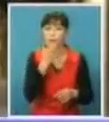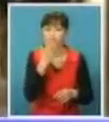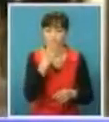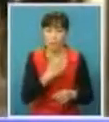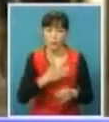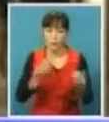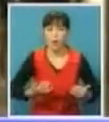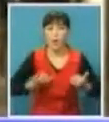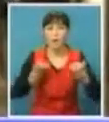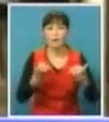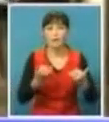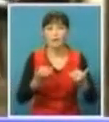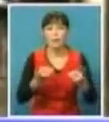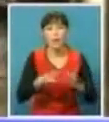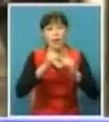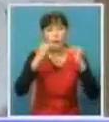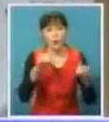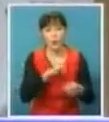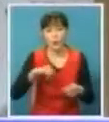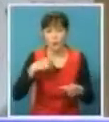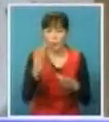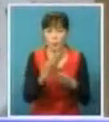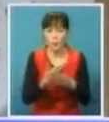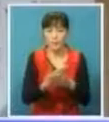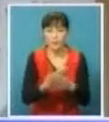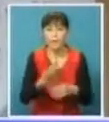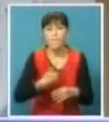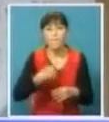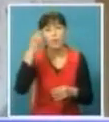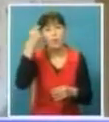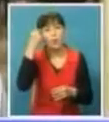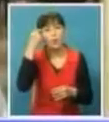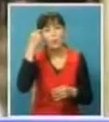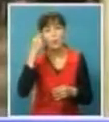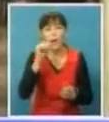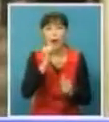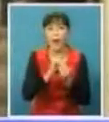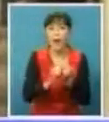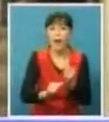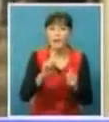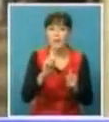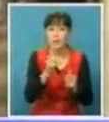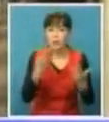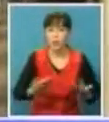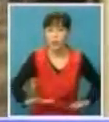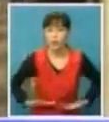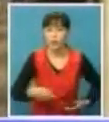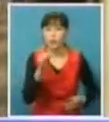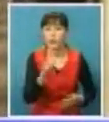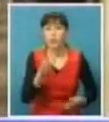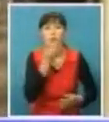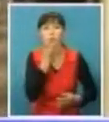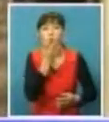және қадірлеймін, оның дамына өз үлесін қосамын. Мен ойлауымша, әрбір тұрғын